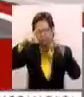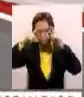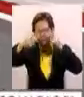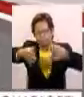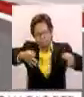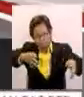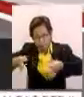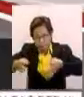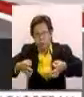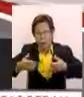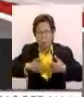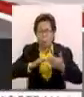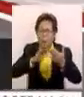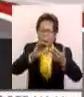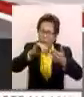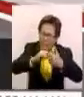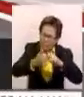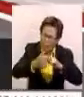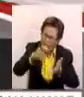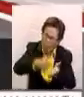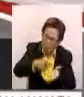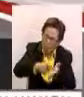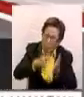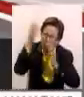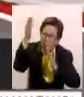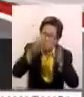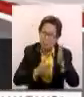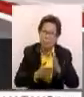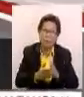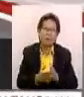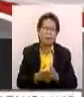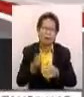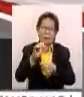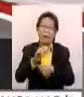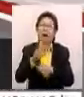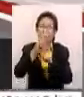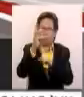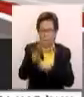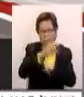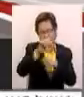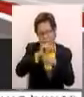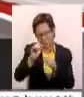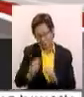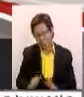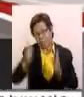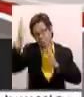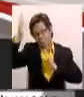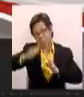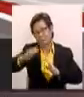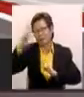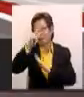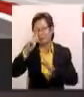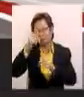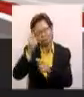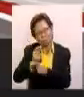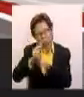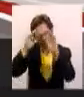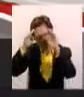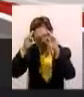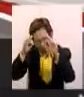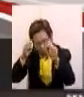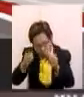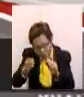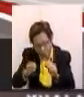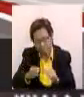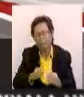Ahwan Ismail, walaupun berdepan masalah hutang negara, kebajikan para pekerja di negara ini tetap mendapat perhatian kerajaan. Beliau